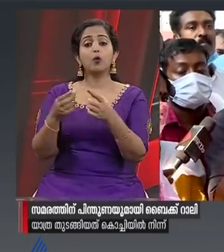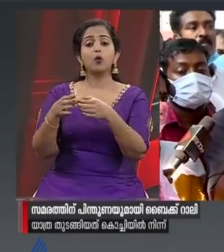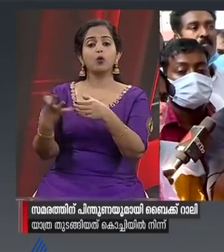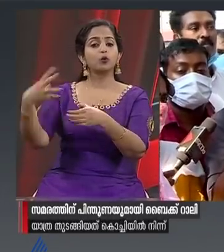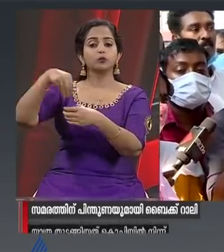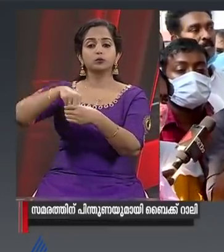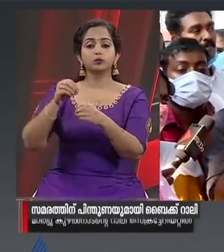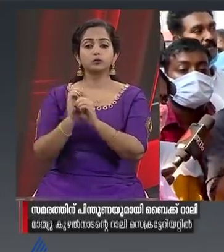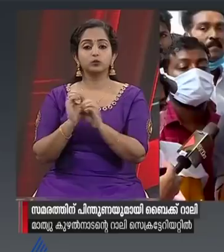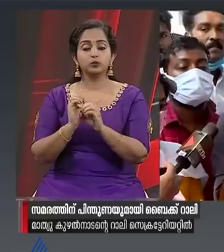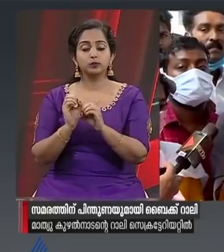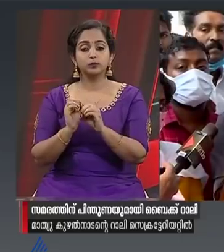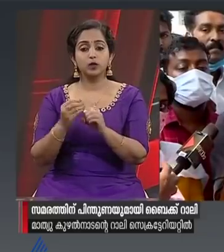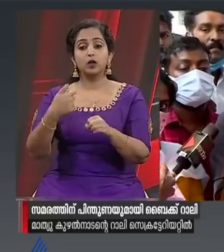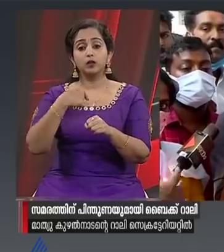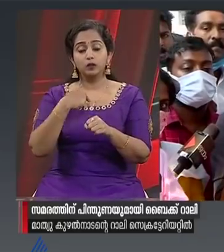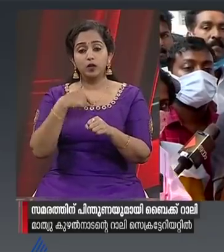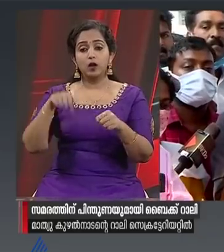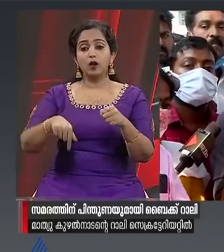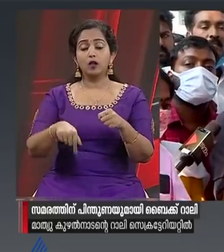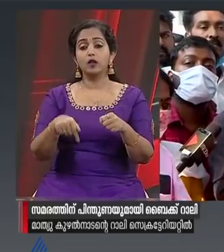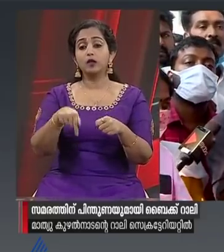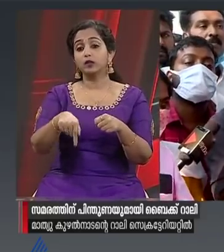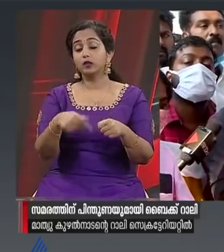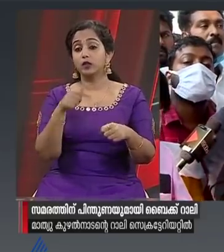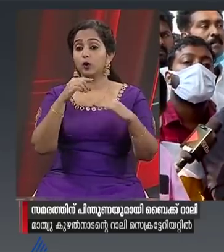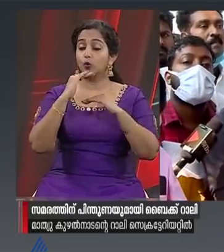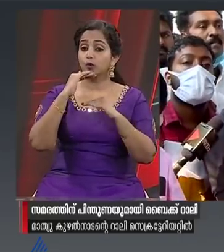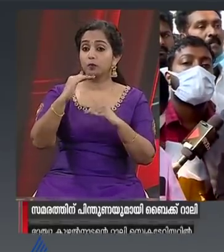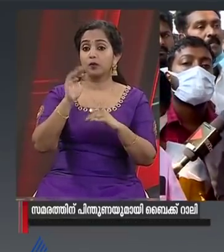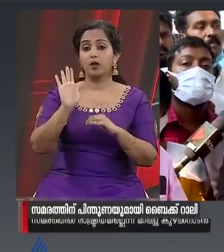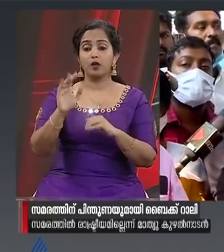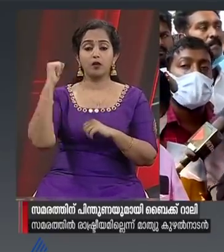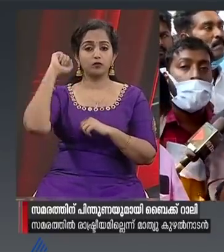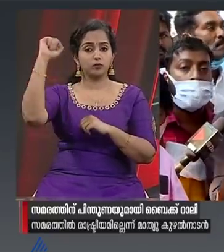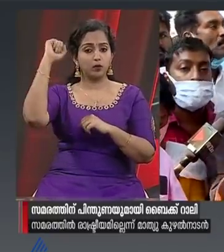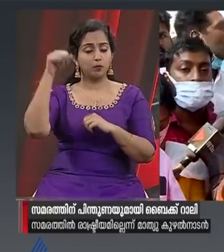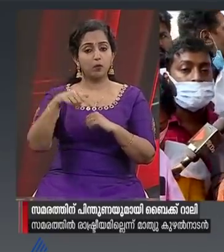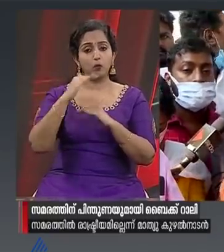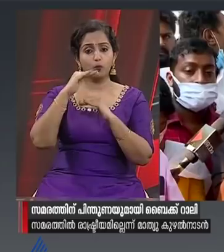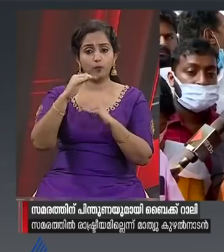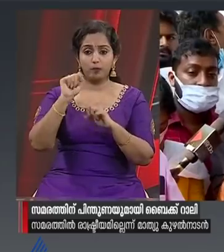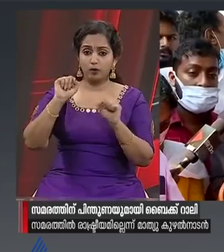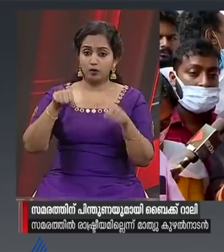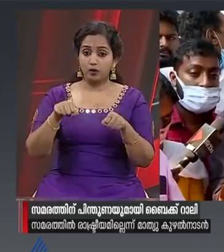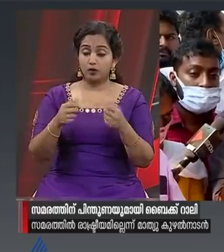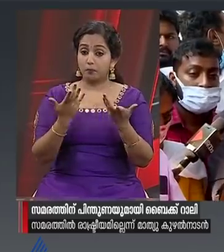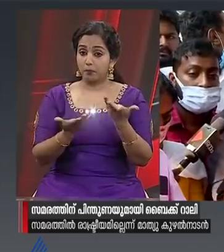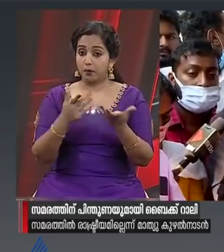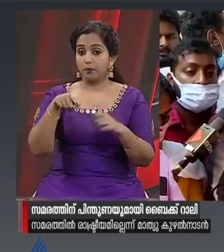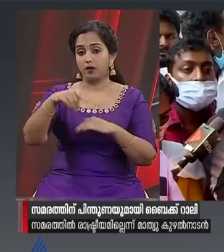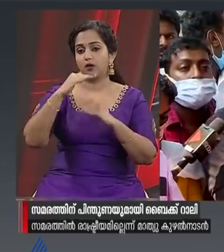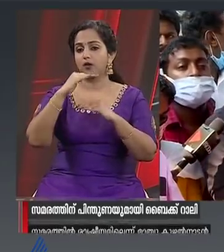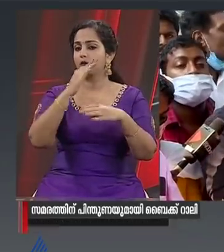പേരിലല്ല ഇവിടെ എത്തിച്ചേർന്നിട്ടുള്ളത്. സഹന സമരത്തിന് ഒരു പരിധിയുണ്ട്, ത്യാഗ സമരത്തിന് ഒരു പരിധിയുണ്ട്. എല്ലാ പരിധിയും ലംഘിച്ചാൽ